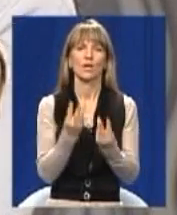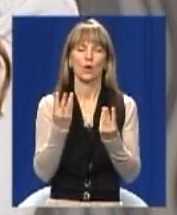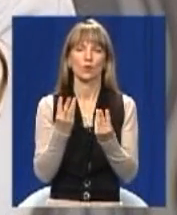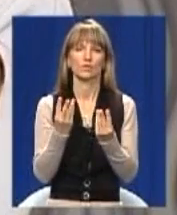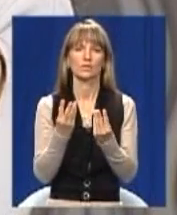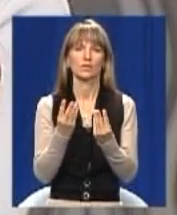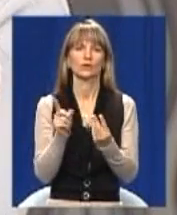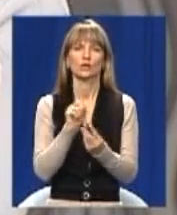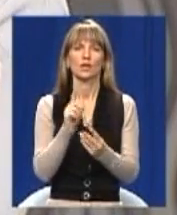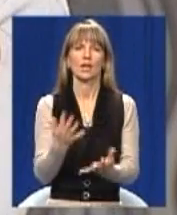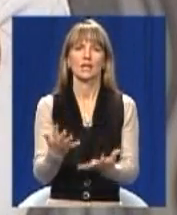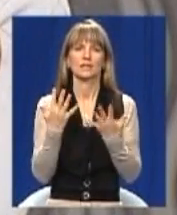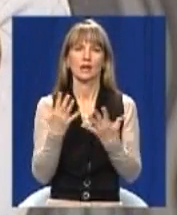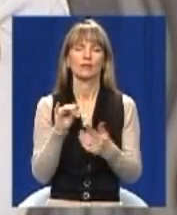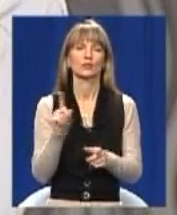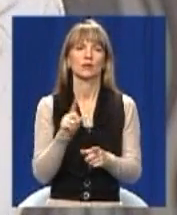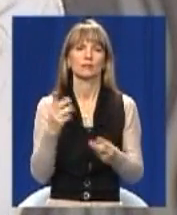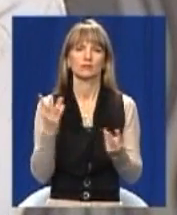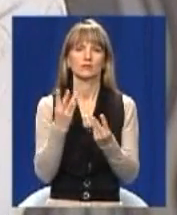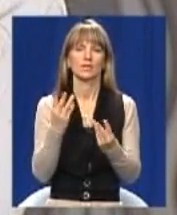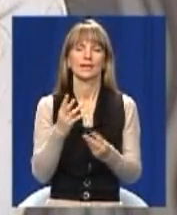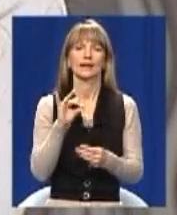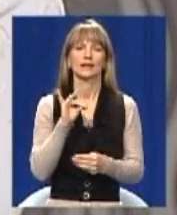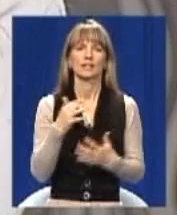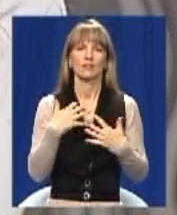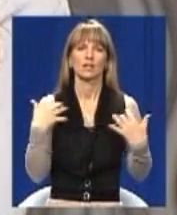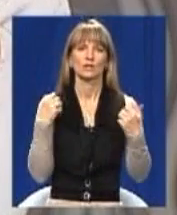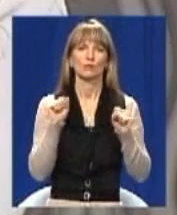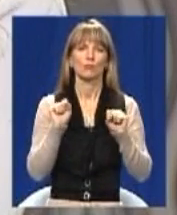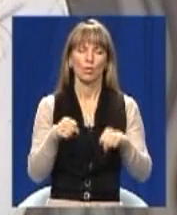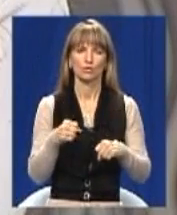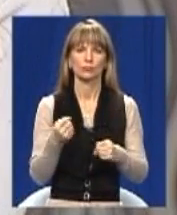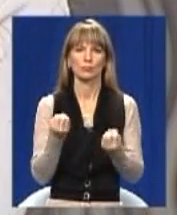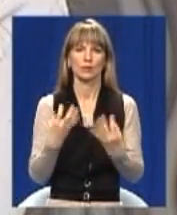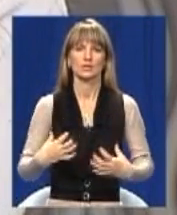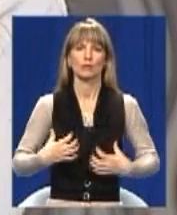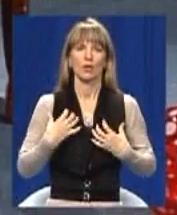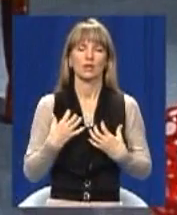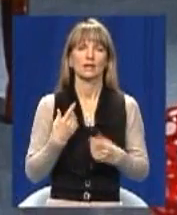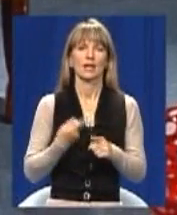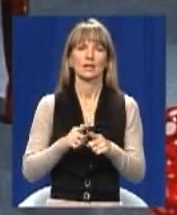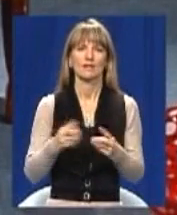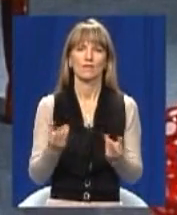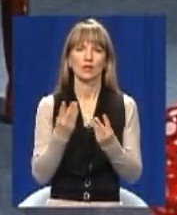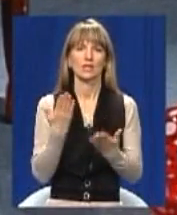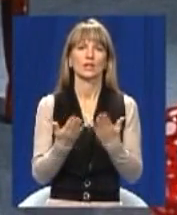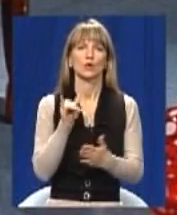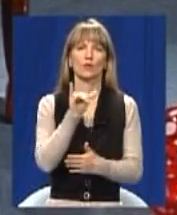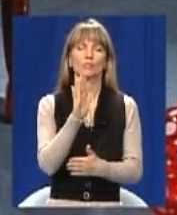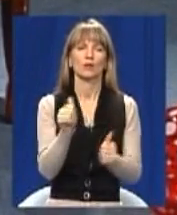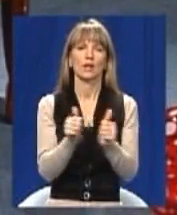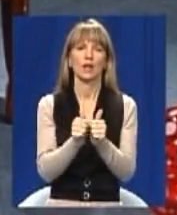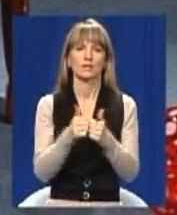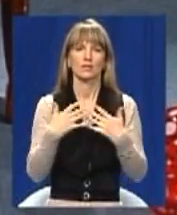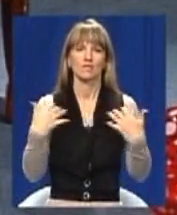так? Щось таке яскраве і щось таке палахкотить. Тобто тварини можуть просто злякатися бенгальських вогнів. Тож, якщо у вас поруч буде якась